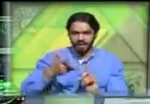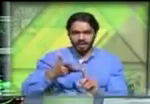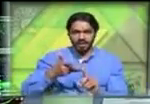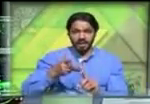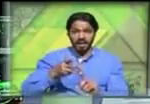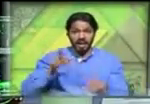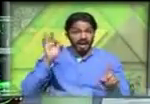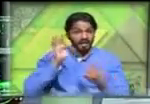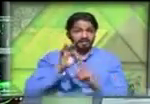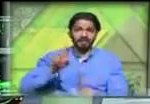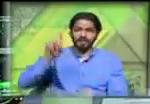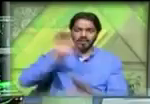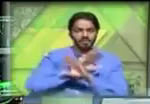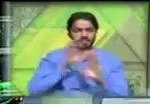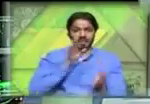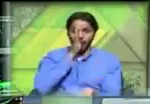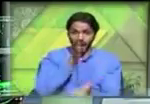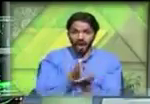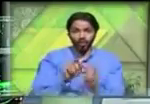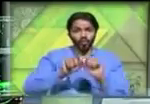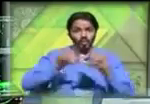الآخرة.